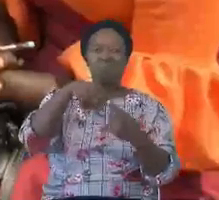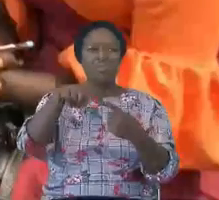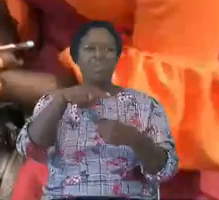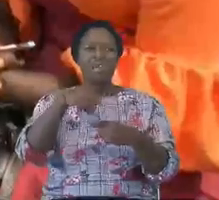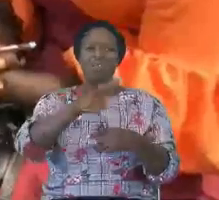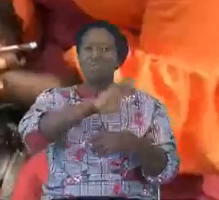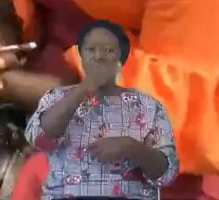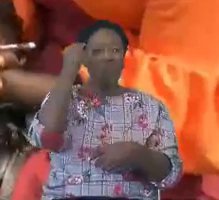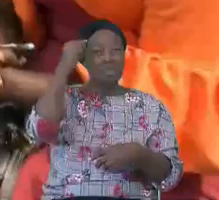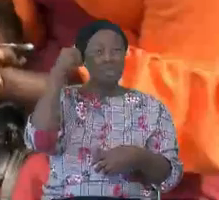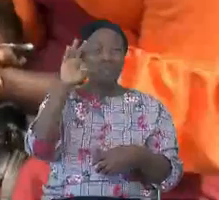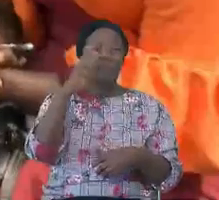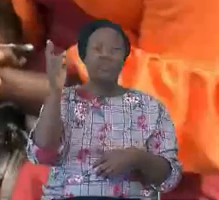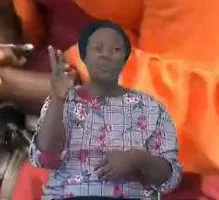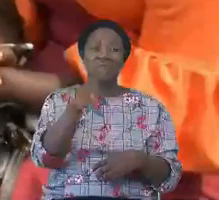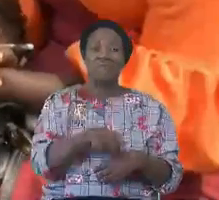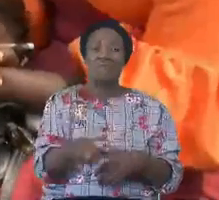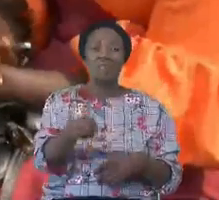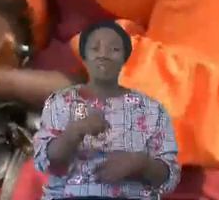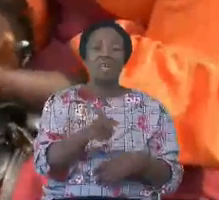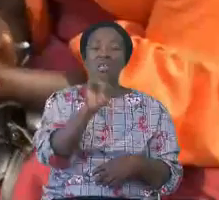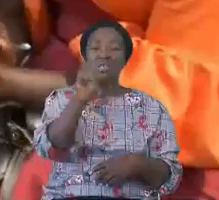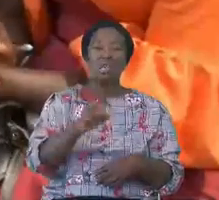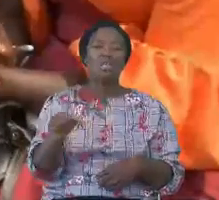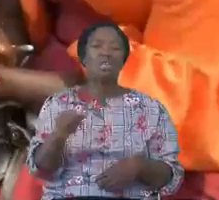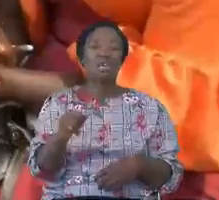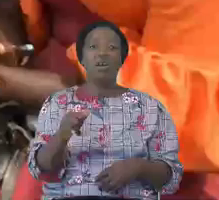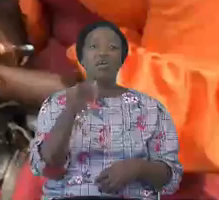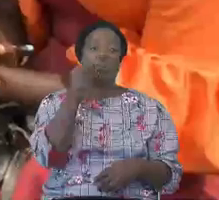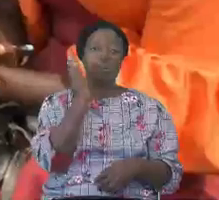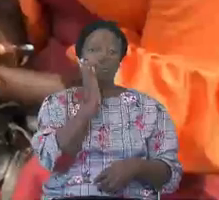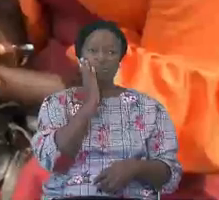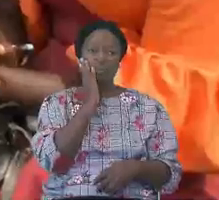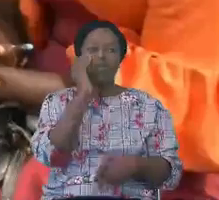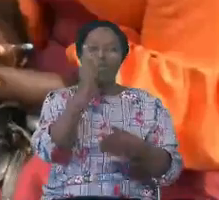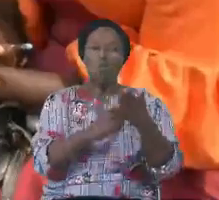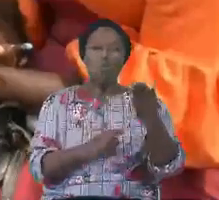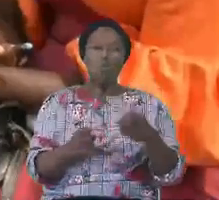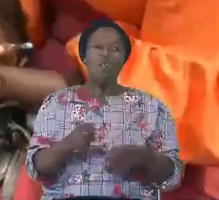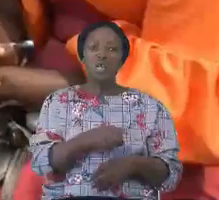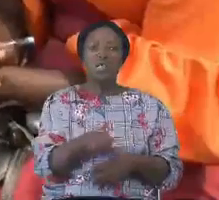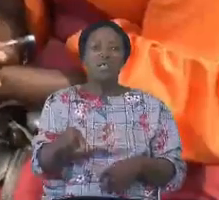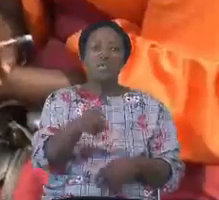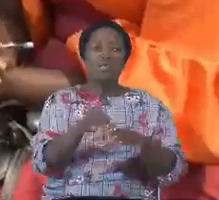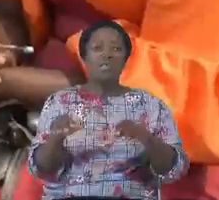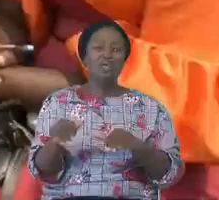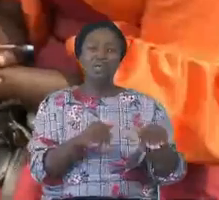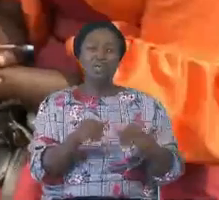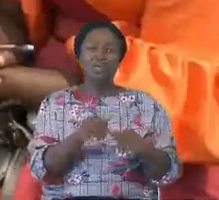ils marchaient et ils n'ont pas pensé à leur destinée